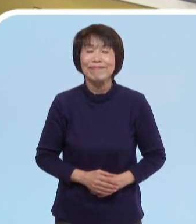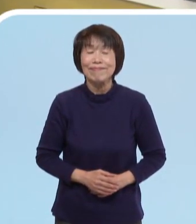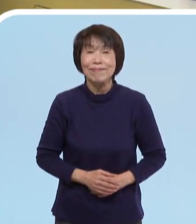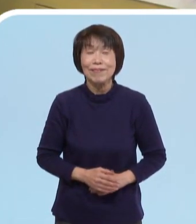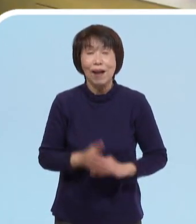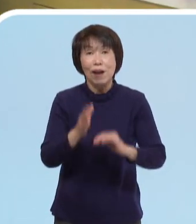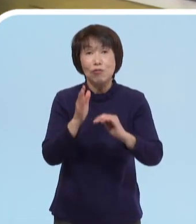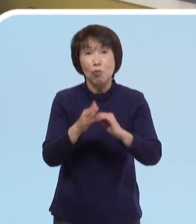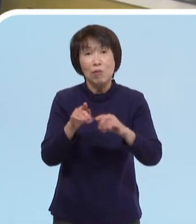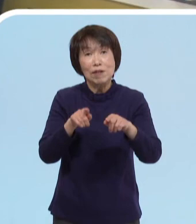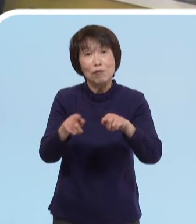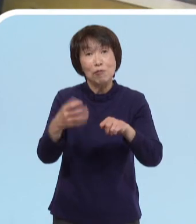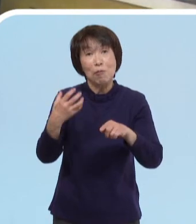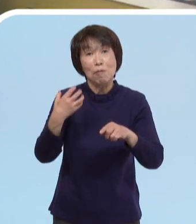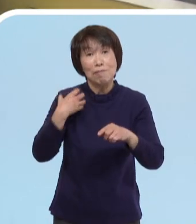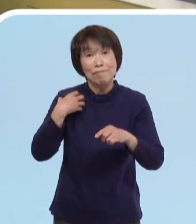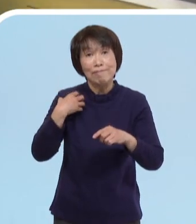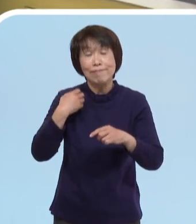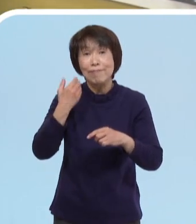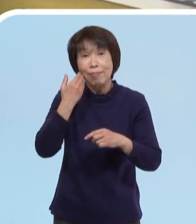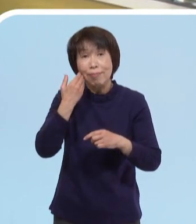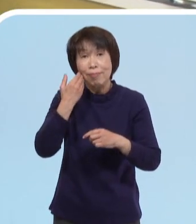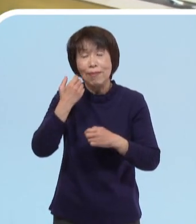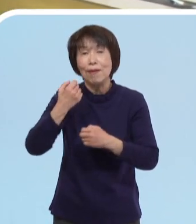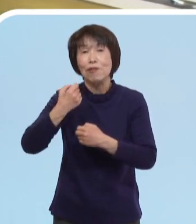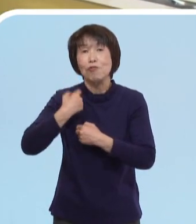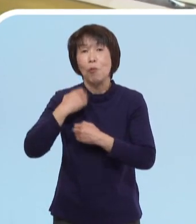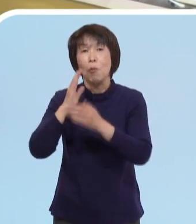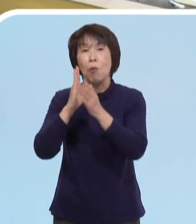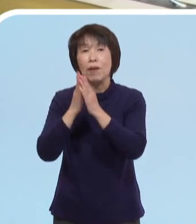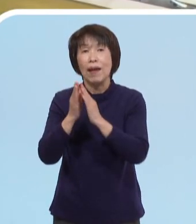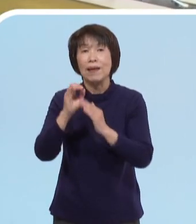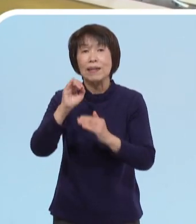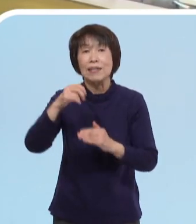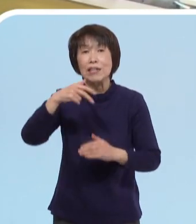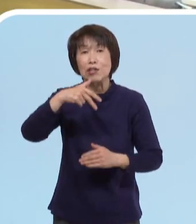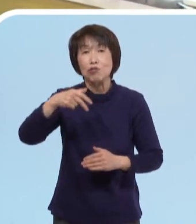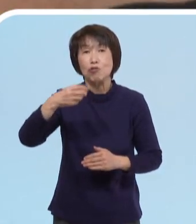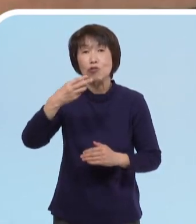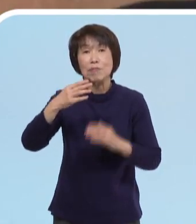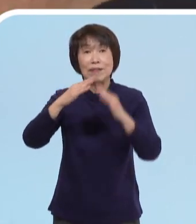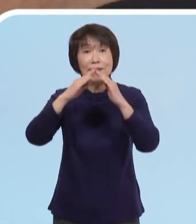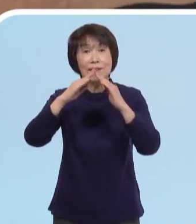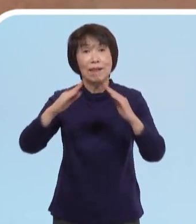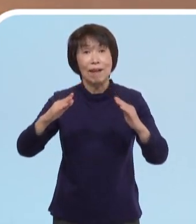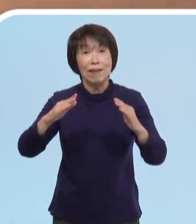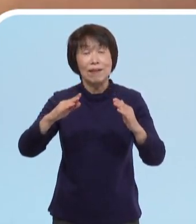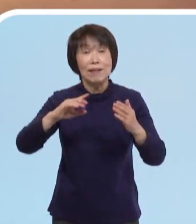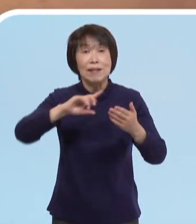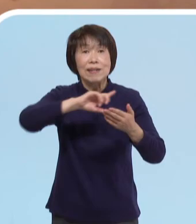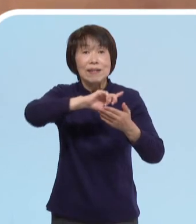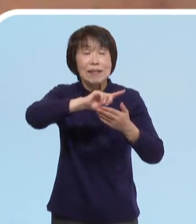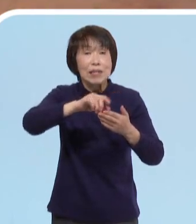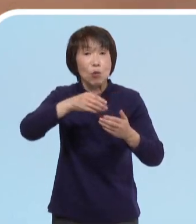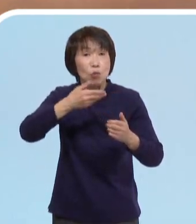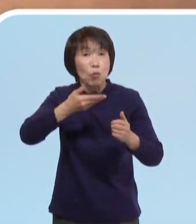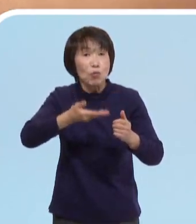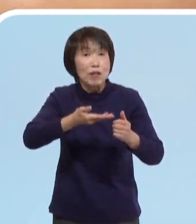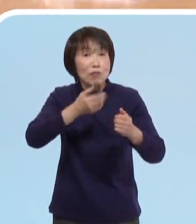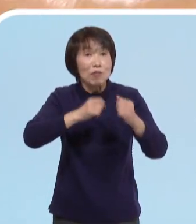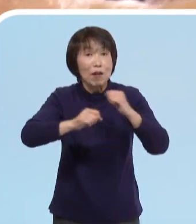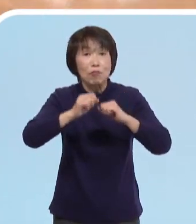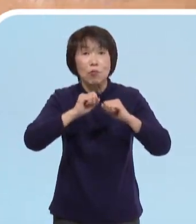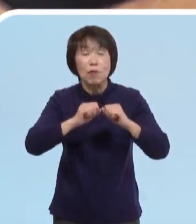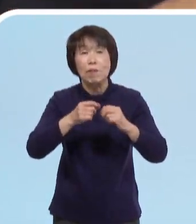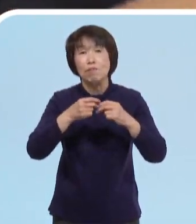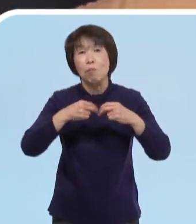料理教室を主催しているのは兵庫県泉会。地域に根ざした食育活動を実践しているボラン